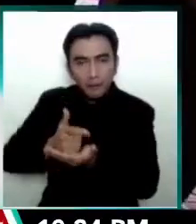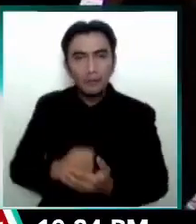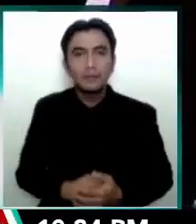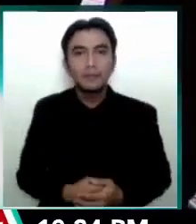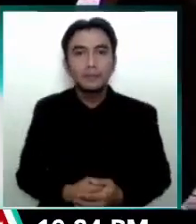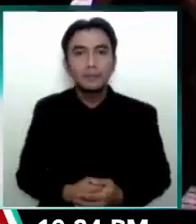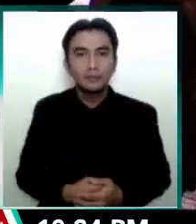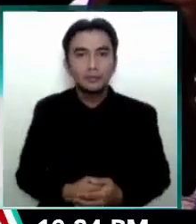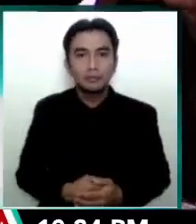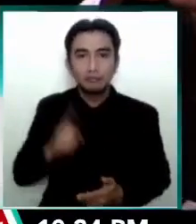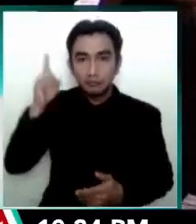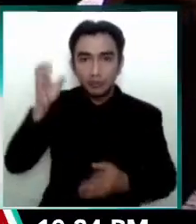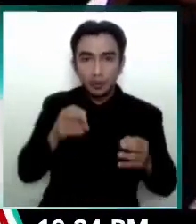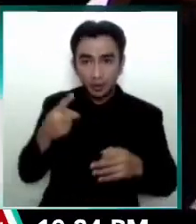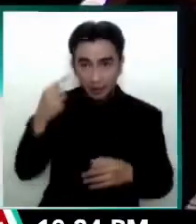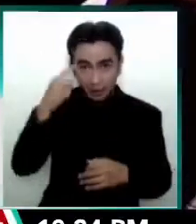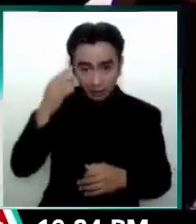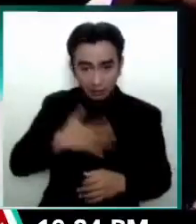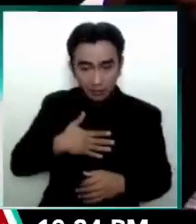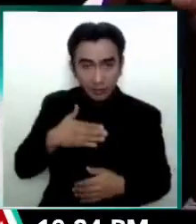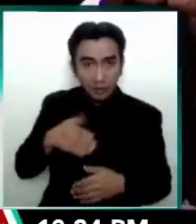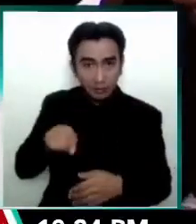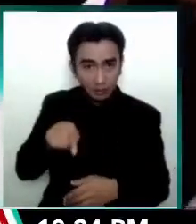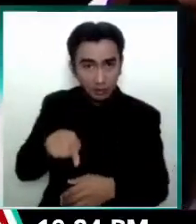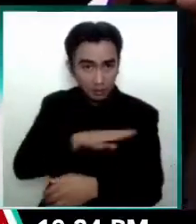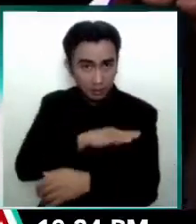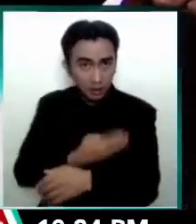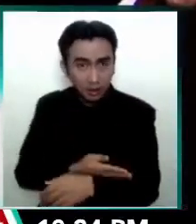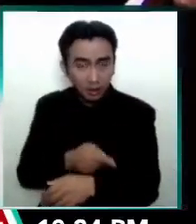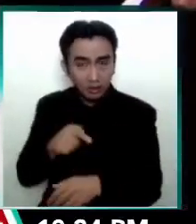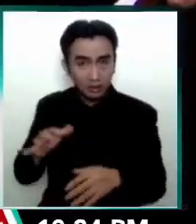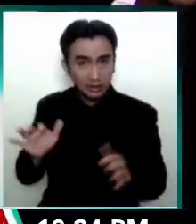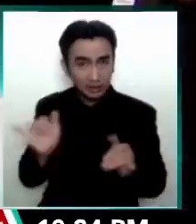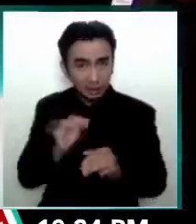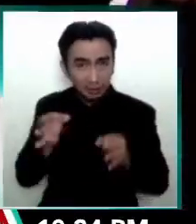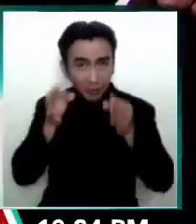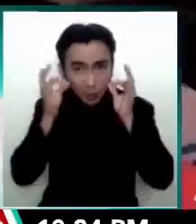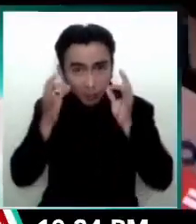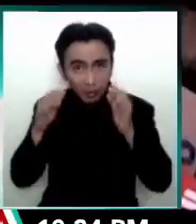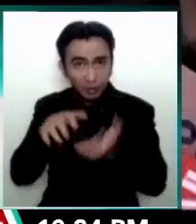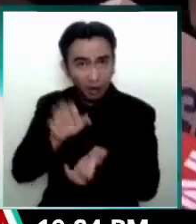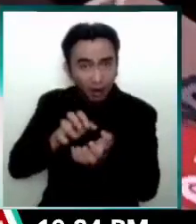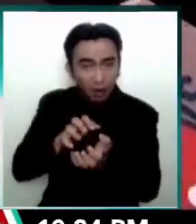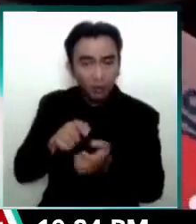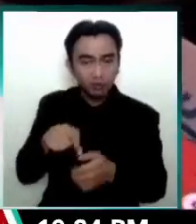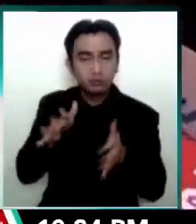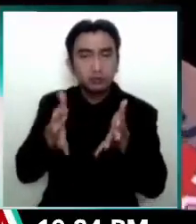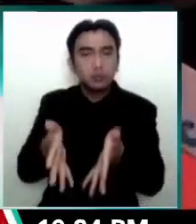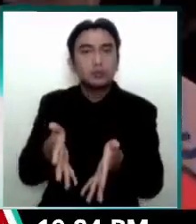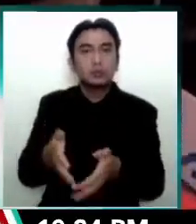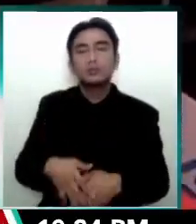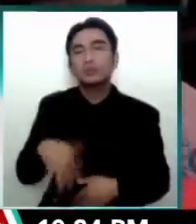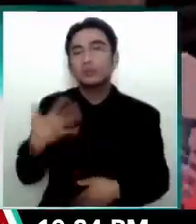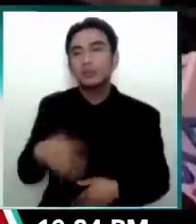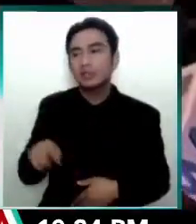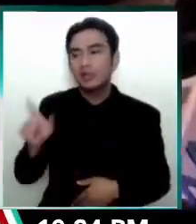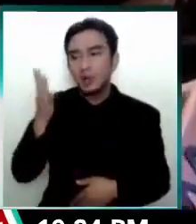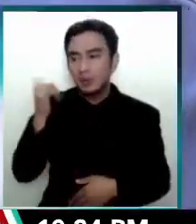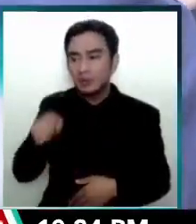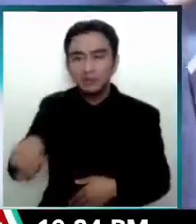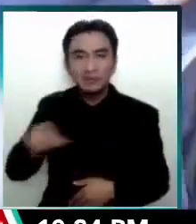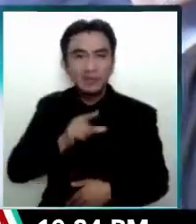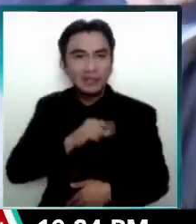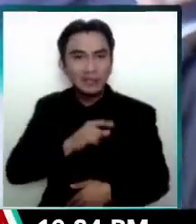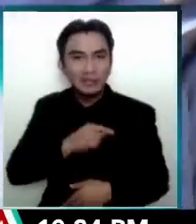sa anak ko? Ano lang po, pusa o aso na binaril lang nila, pinabayaan lang nila doon. Sana po makonsensya po sila sa ginawa nila sa anak